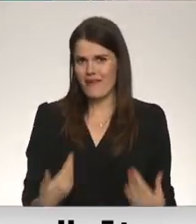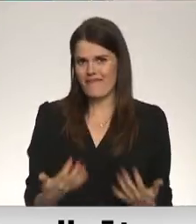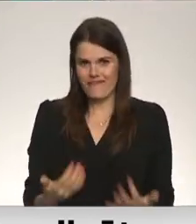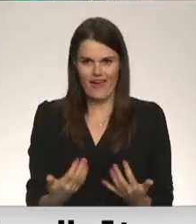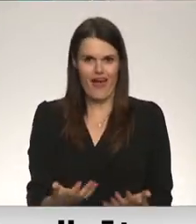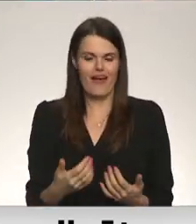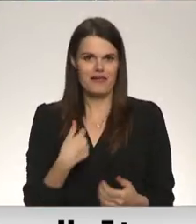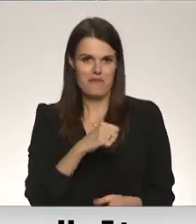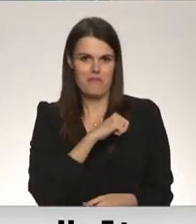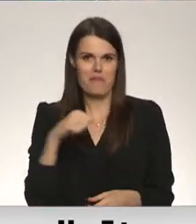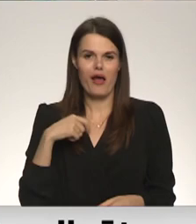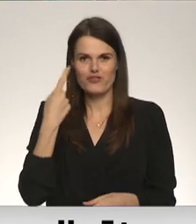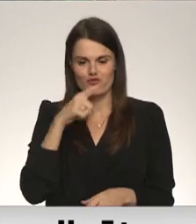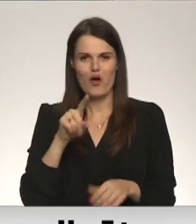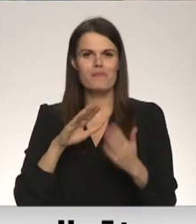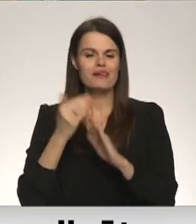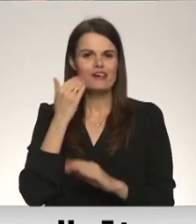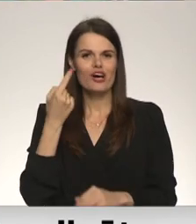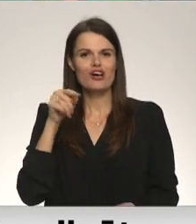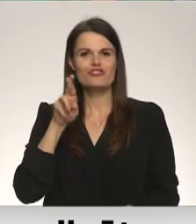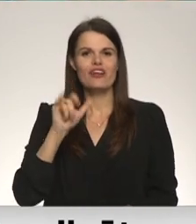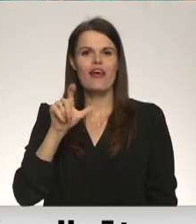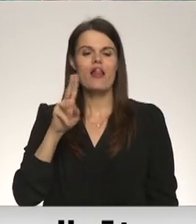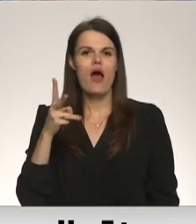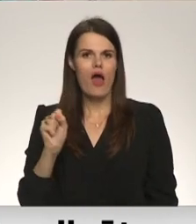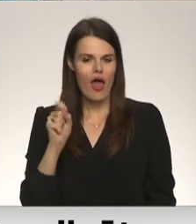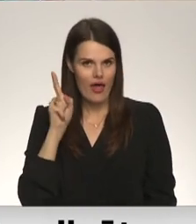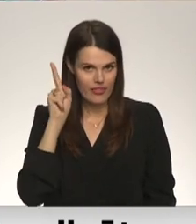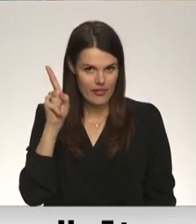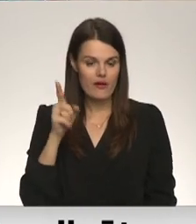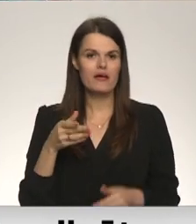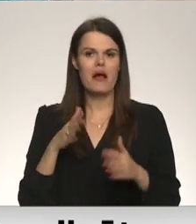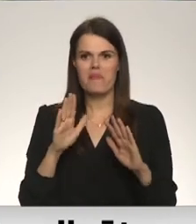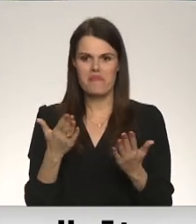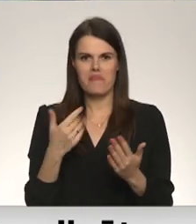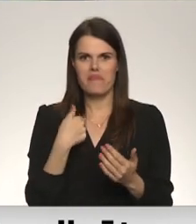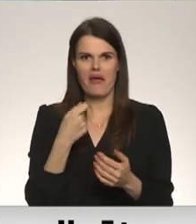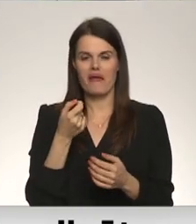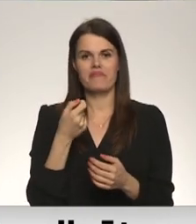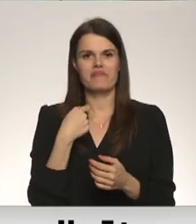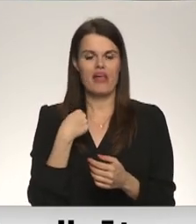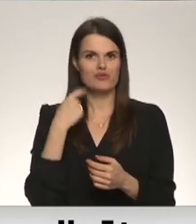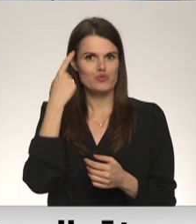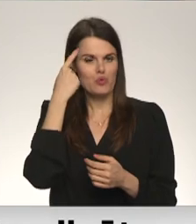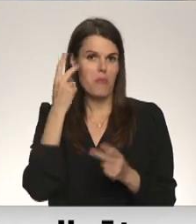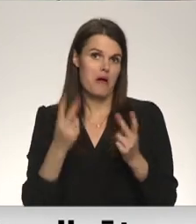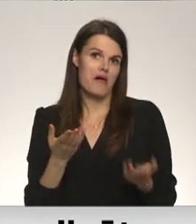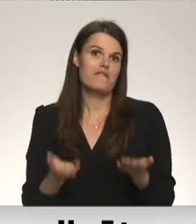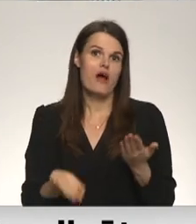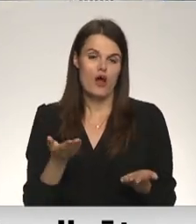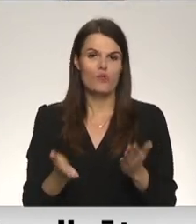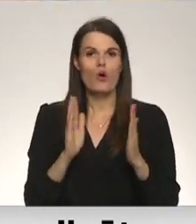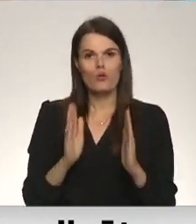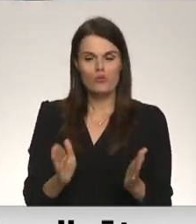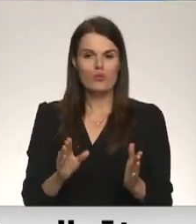tad pats esmu no Šrīlankas piedzimis, bet es tā kā nekad neskatos uz tāda fona, bet es tā domāju, ka var būt